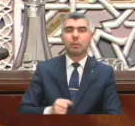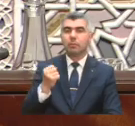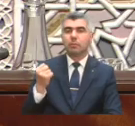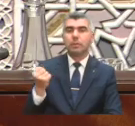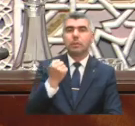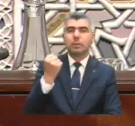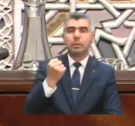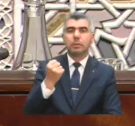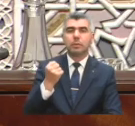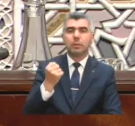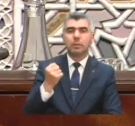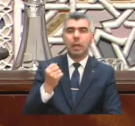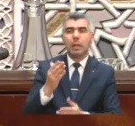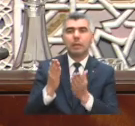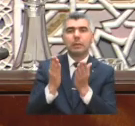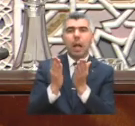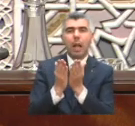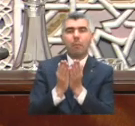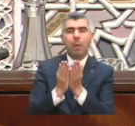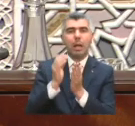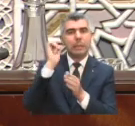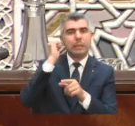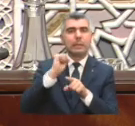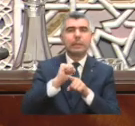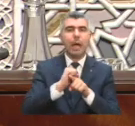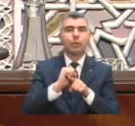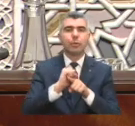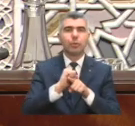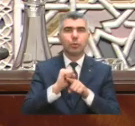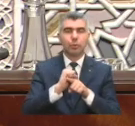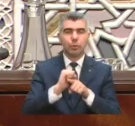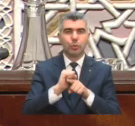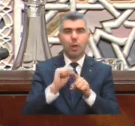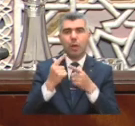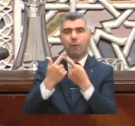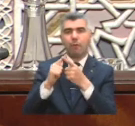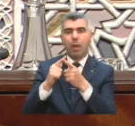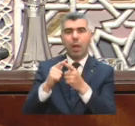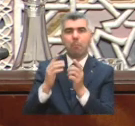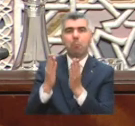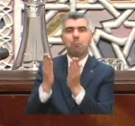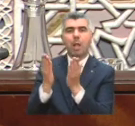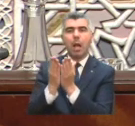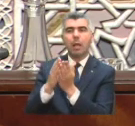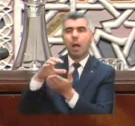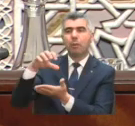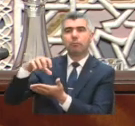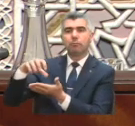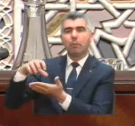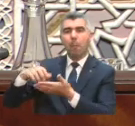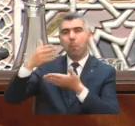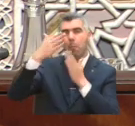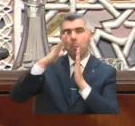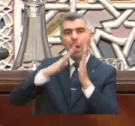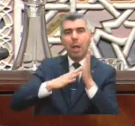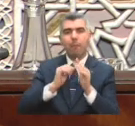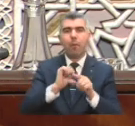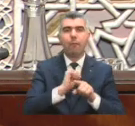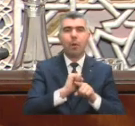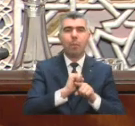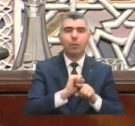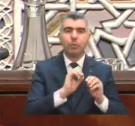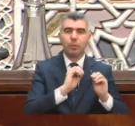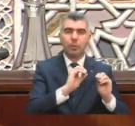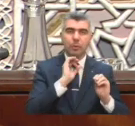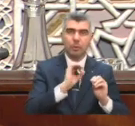فرصة في المنح الدراسية للطلبة المتدربين بمختلف معاهد التكوين المهني للسيدات والسادة النواب المحترمين